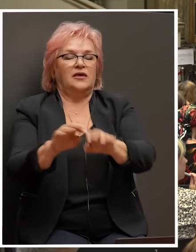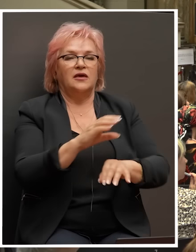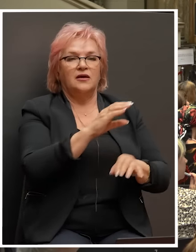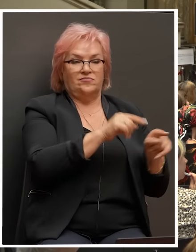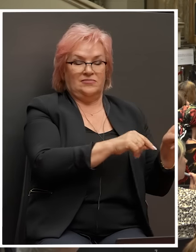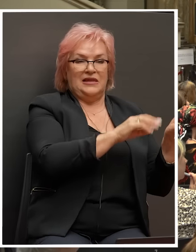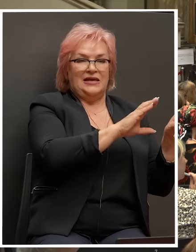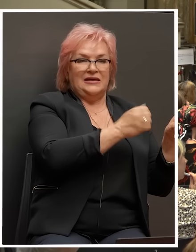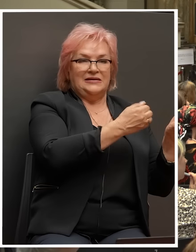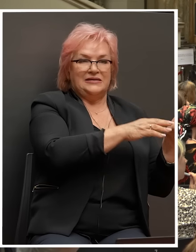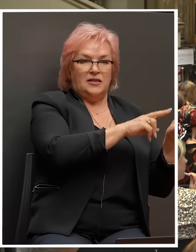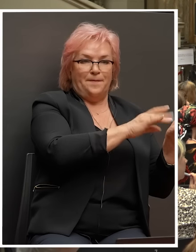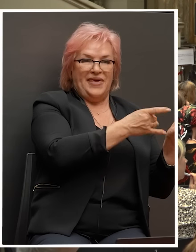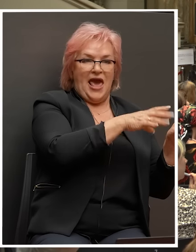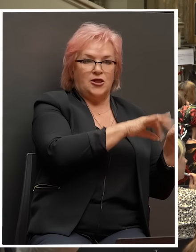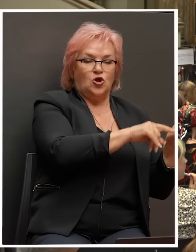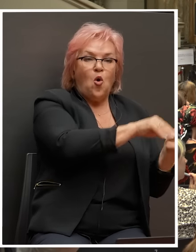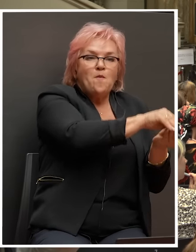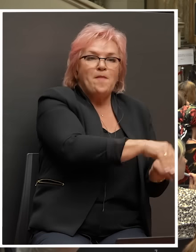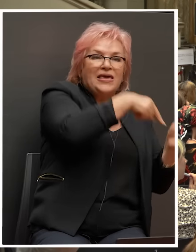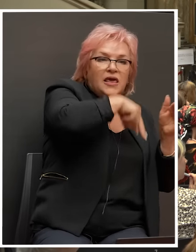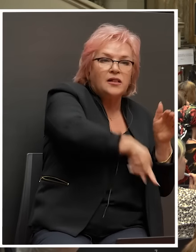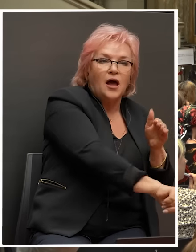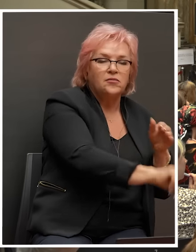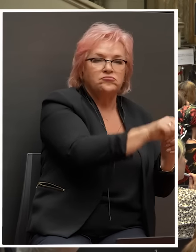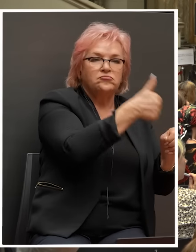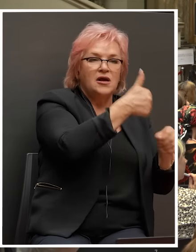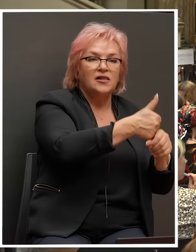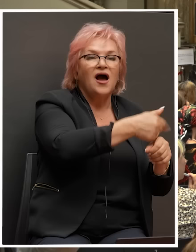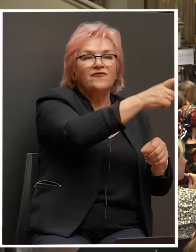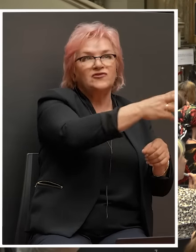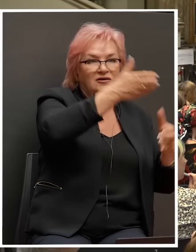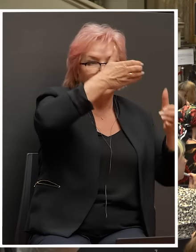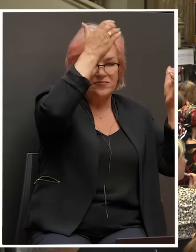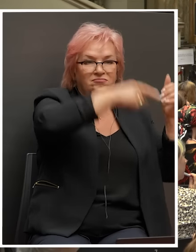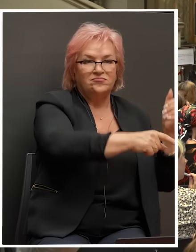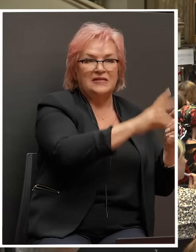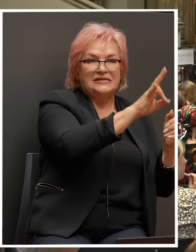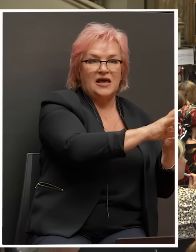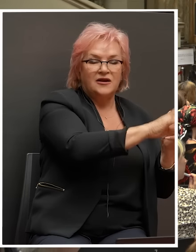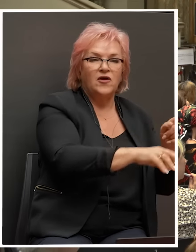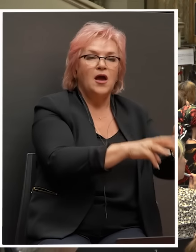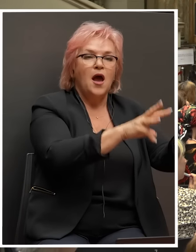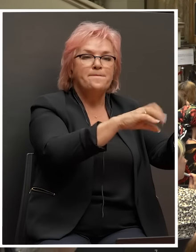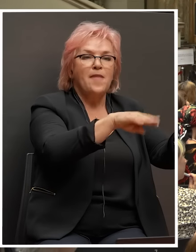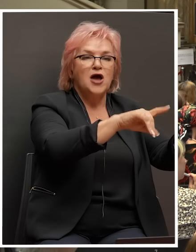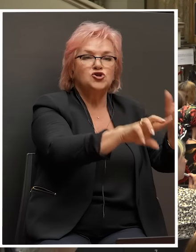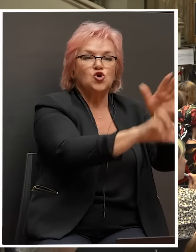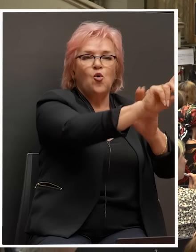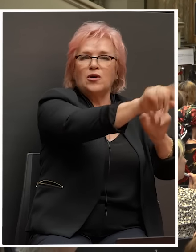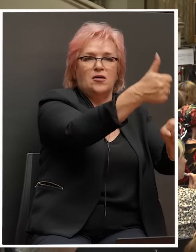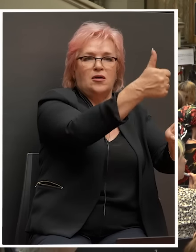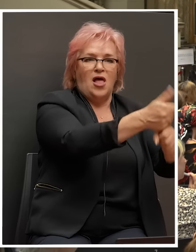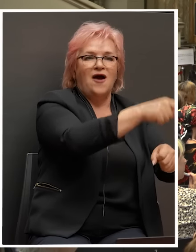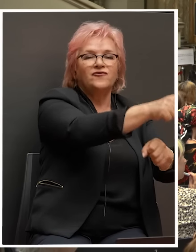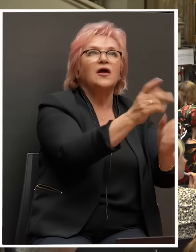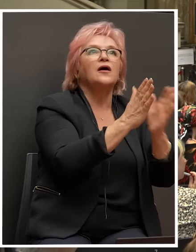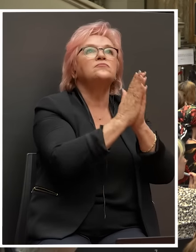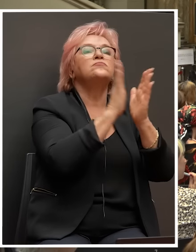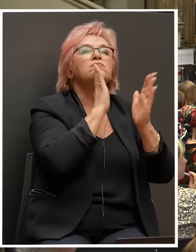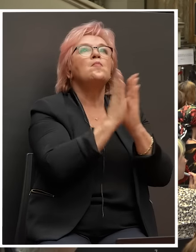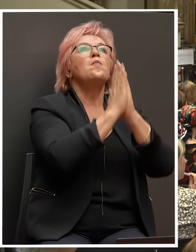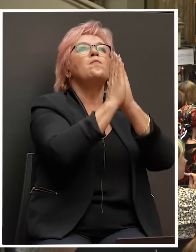Сан-Пьетро и Сан-Пауло стоят на могилах, соответственно, главных отцов церкви. Санта-Мария Маджоре – это главная базилика Богородицы,